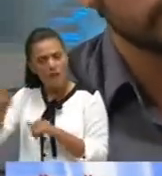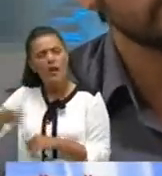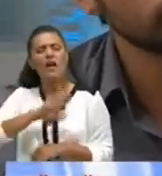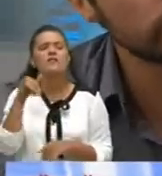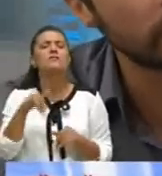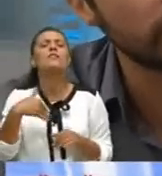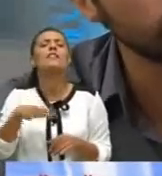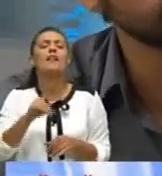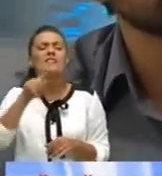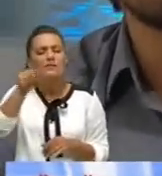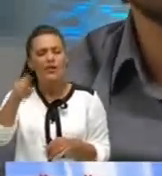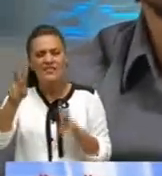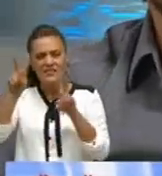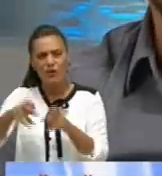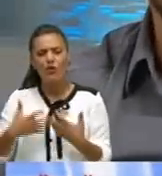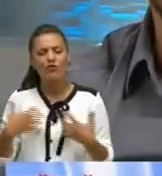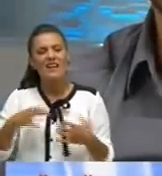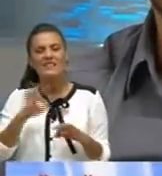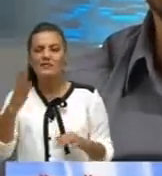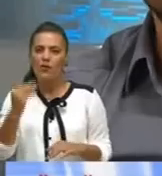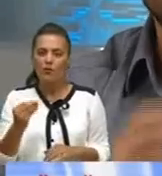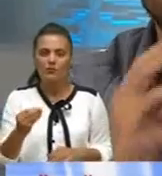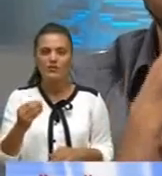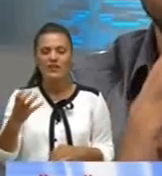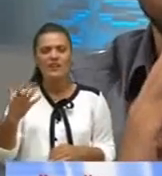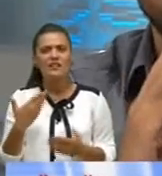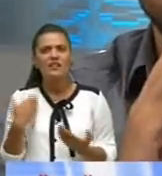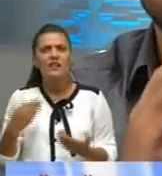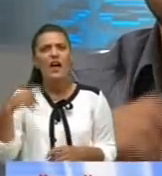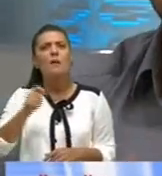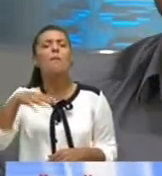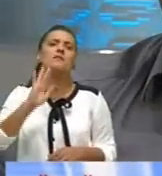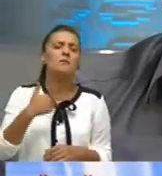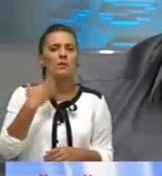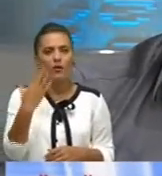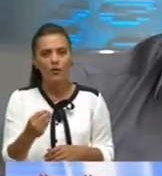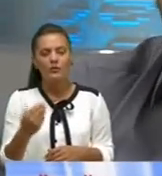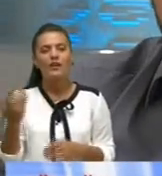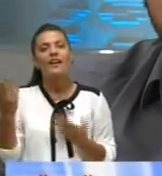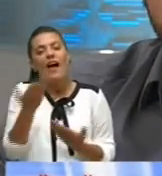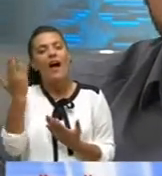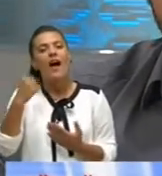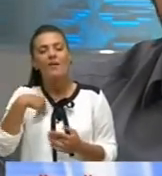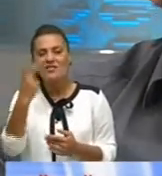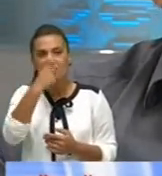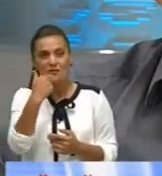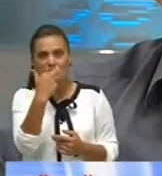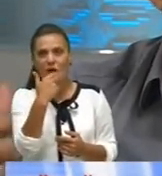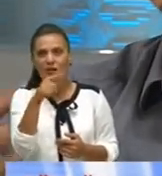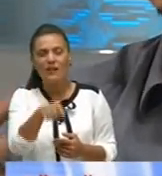için mümkün değil. Sizin o sandalyede otururken güvensiz olduğunuzu, ya yapamazsamlarla olduğunuzu, ya şimdi bir şarkı